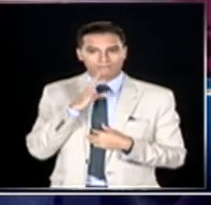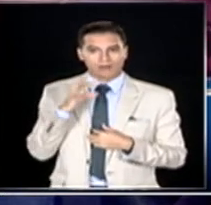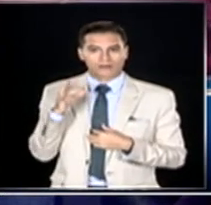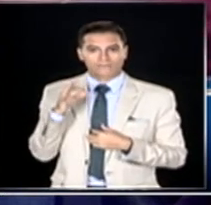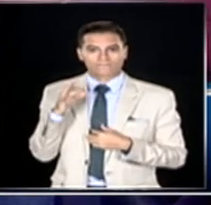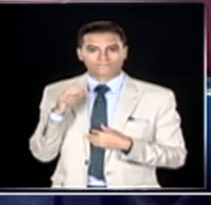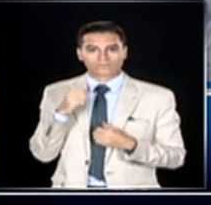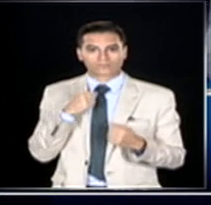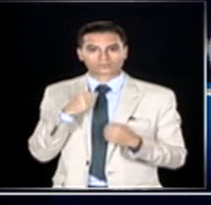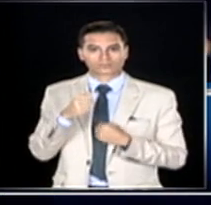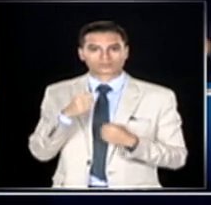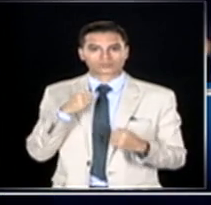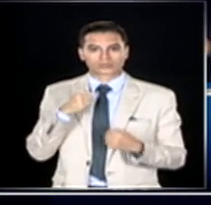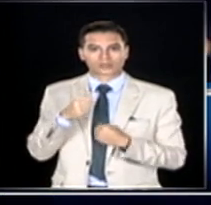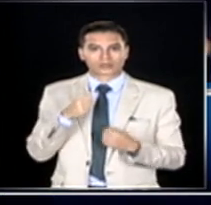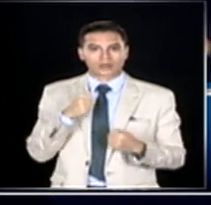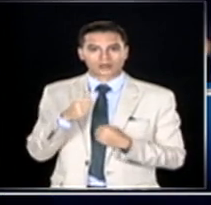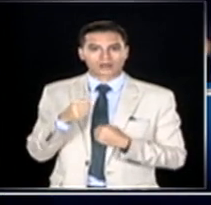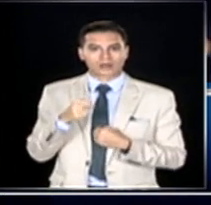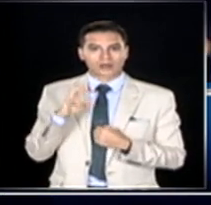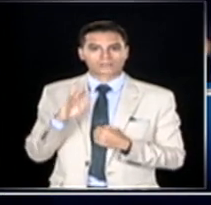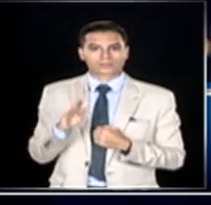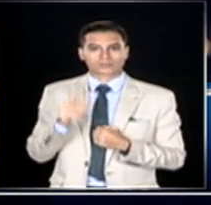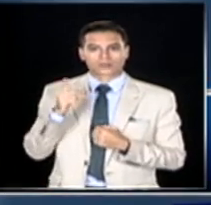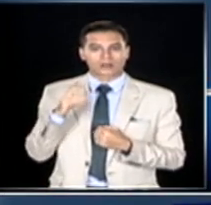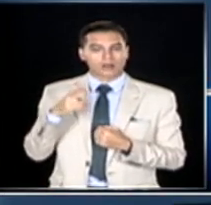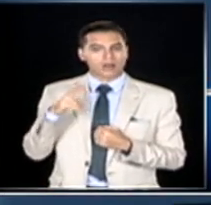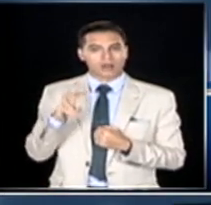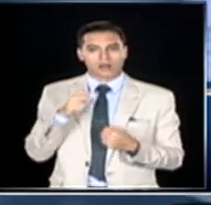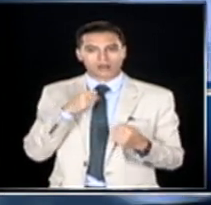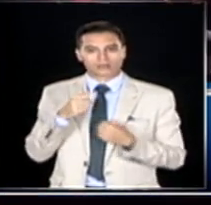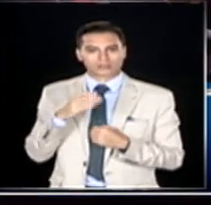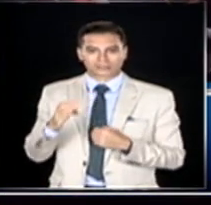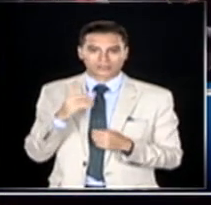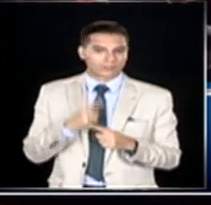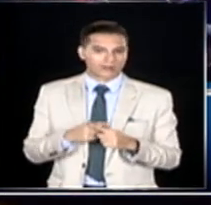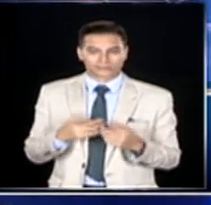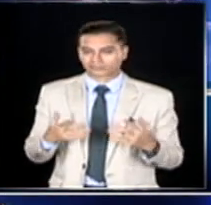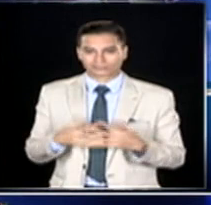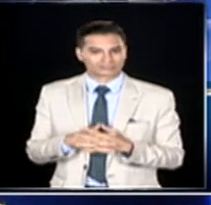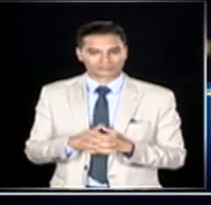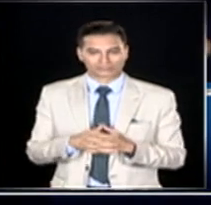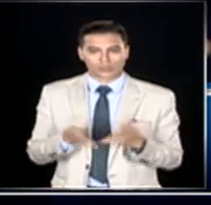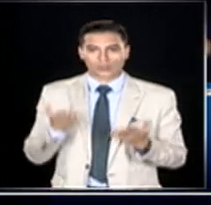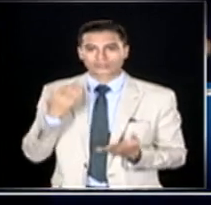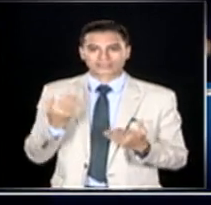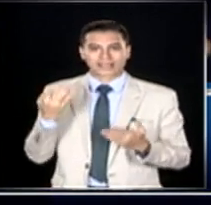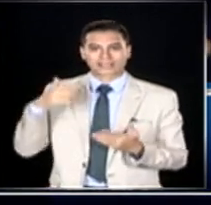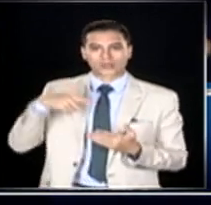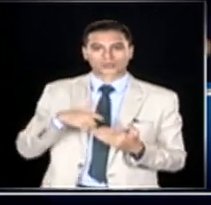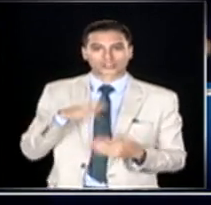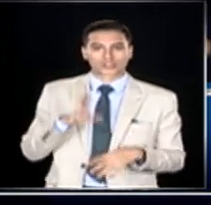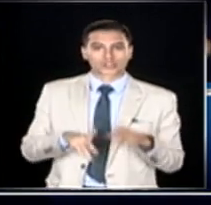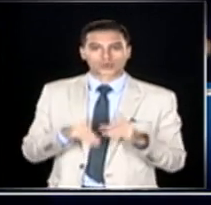مصارعة. المصارعة. إجابة خاطئة. وزن 63 كيلو